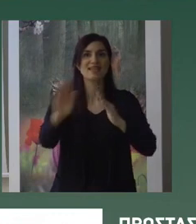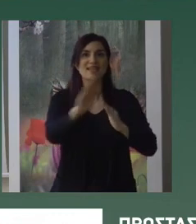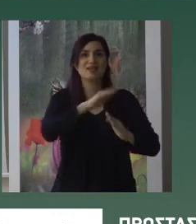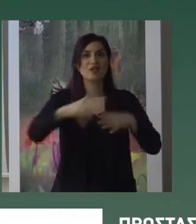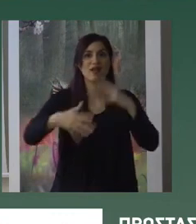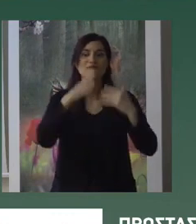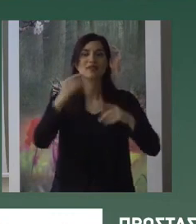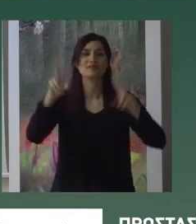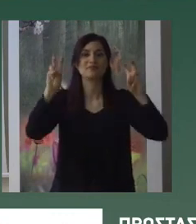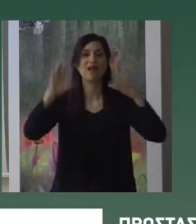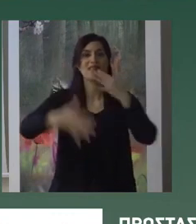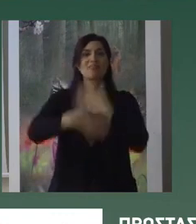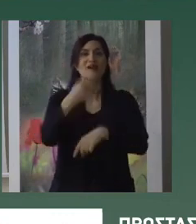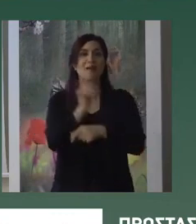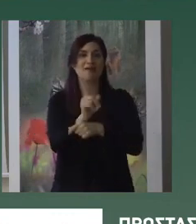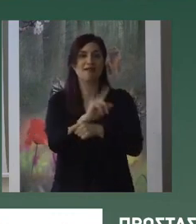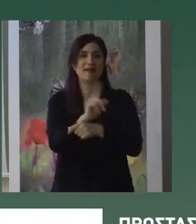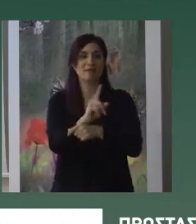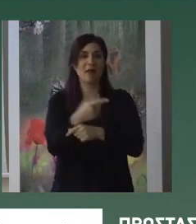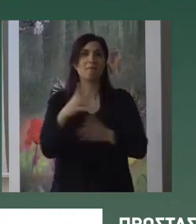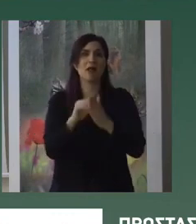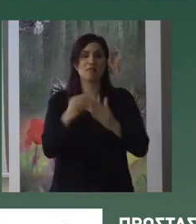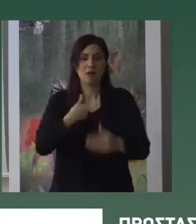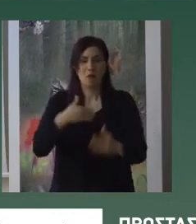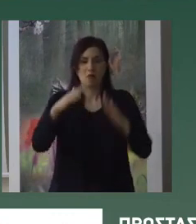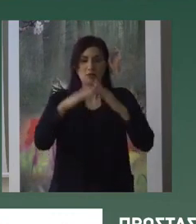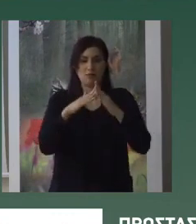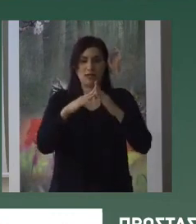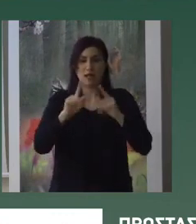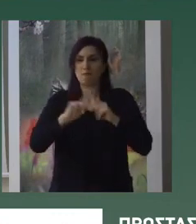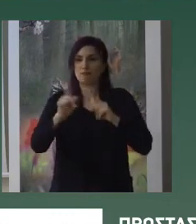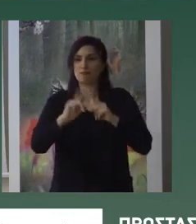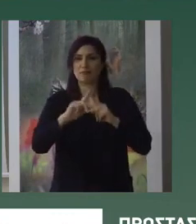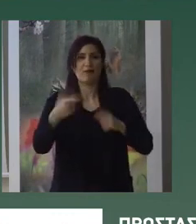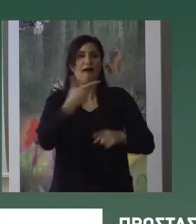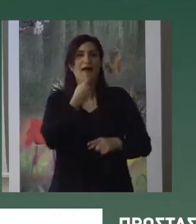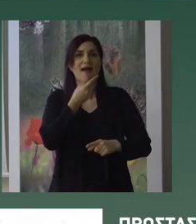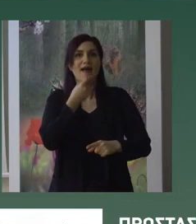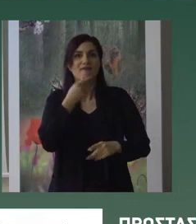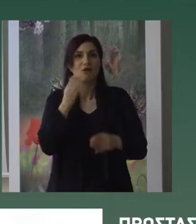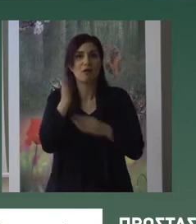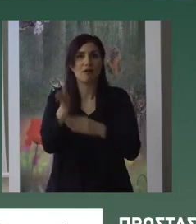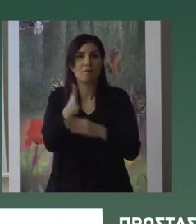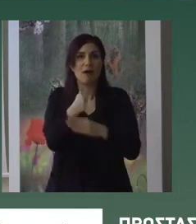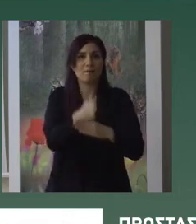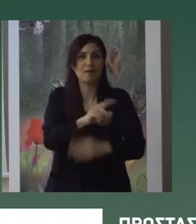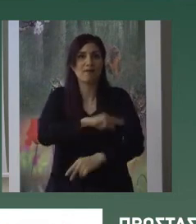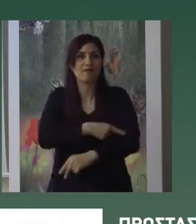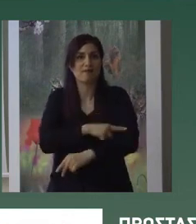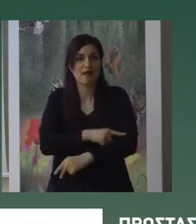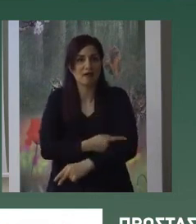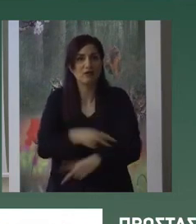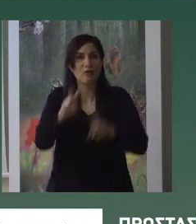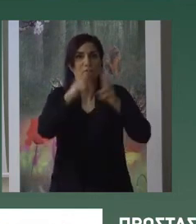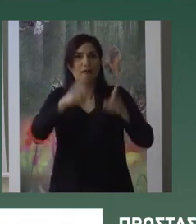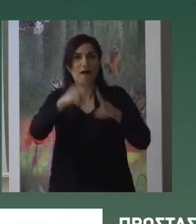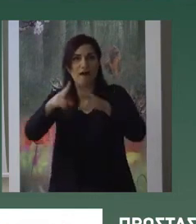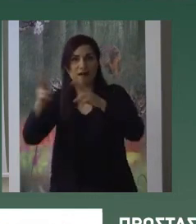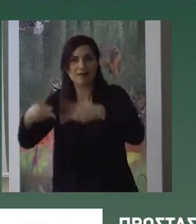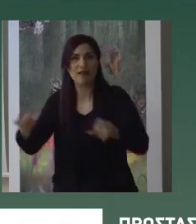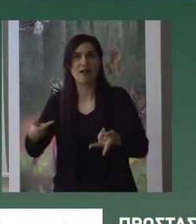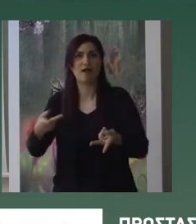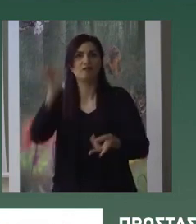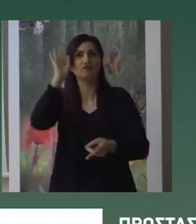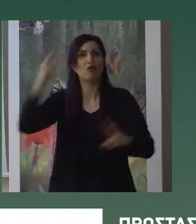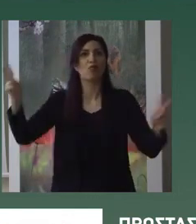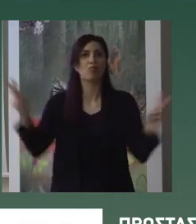διασκέδαση, στην ιατρική περίθαλψη, στα καταστήματα. Γιατί το κάνεις αυτό? Γιατί θες να περιορίσεις μετακινήσεις. Θες να